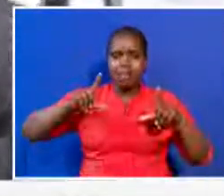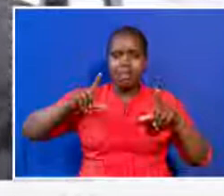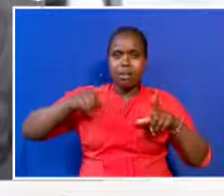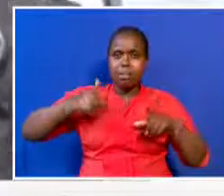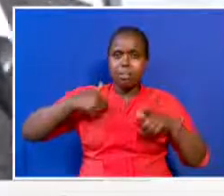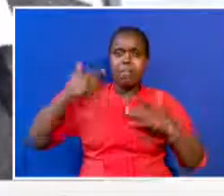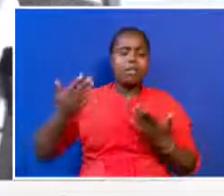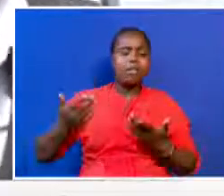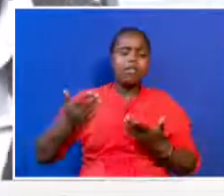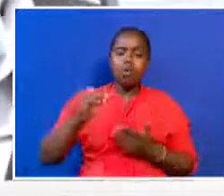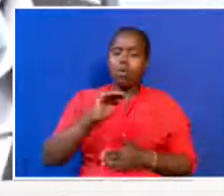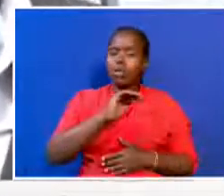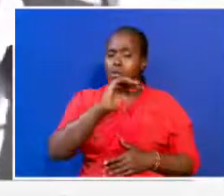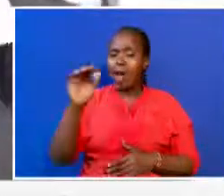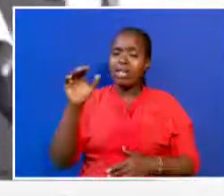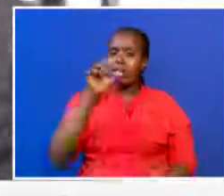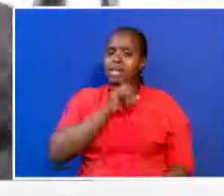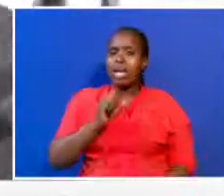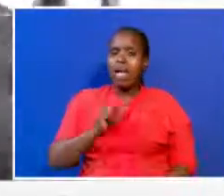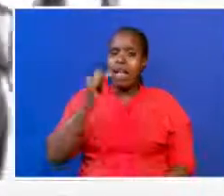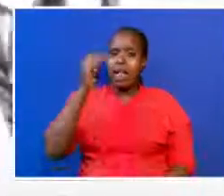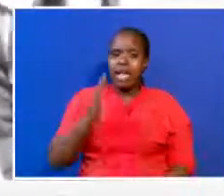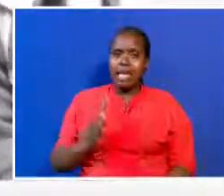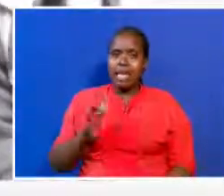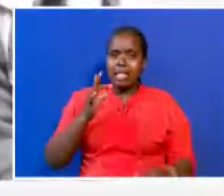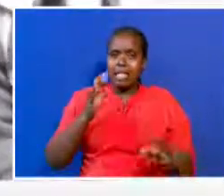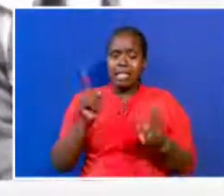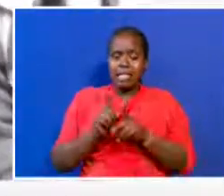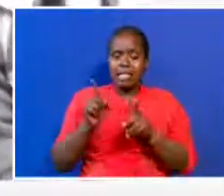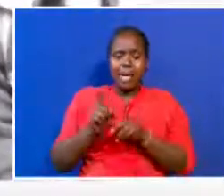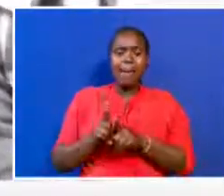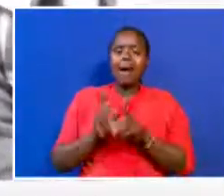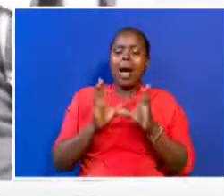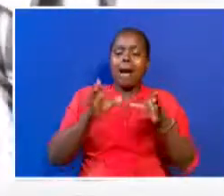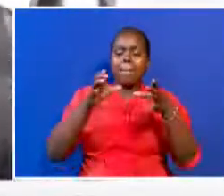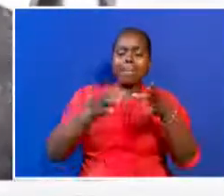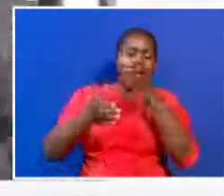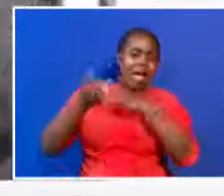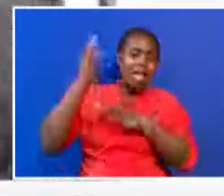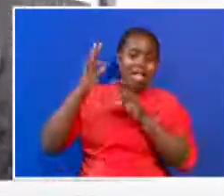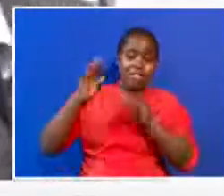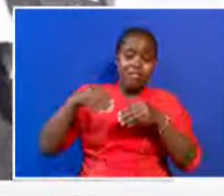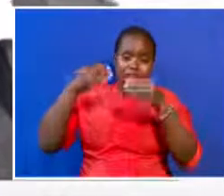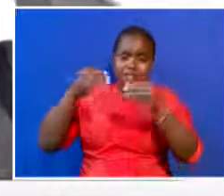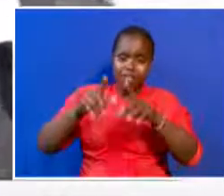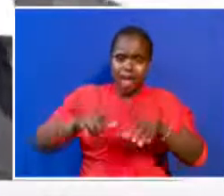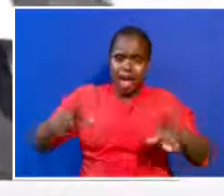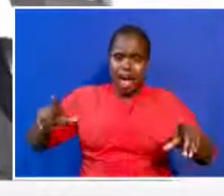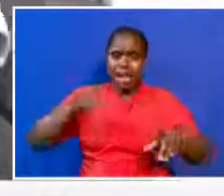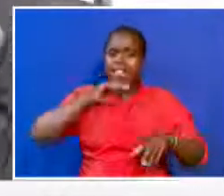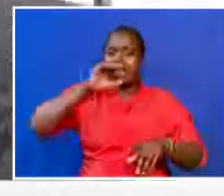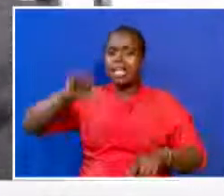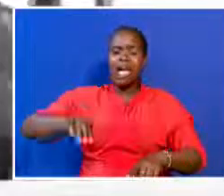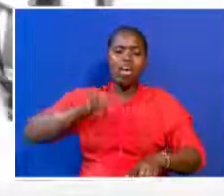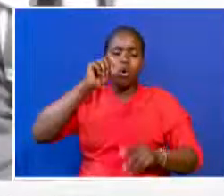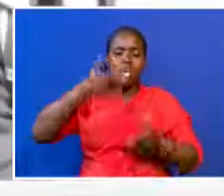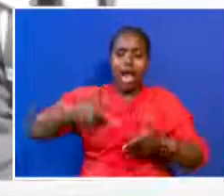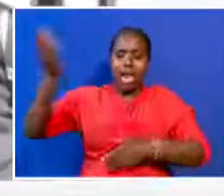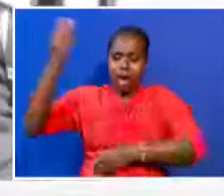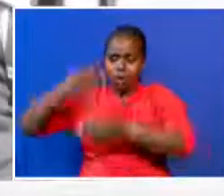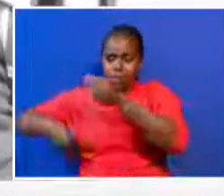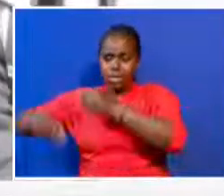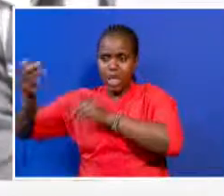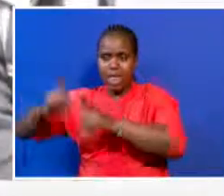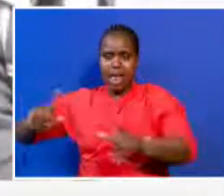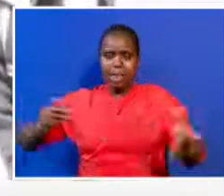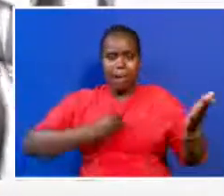mimi ningehimiza wazee, hata kamati za ukoo, mkipatia kijana shamba asipewe nafasi ya kuuza shamba na anunue